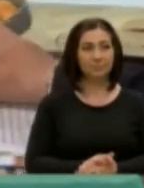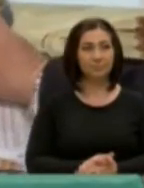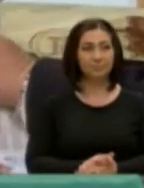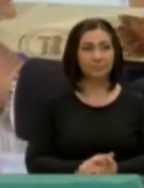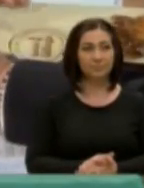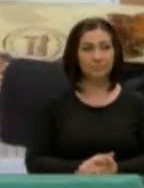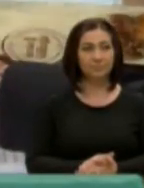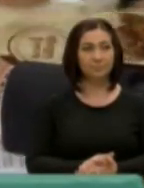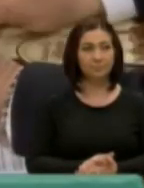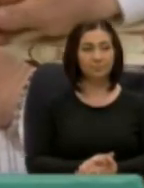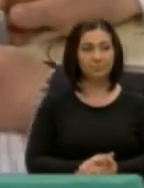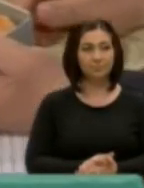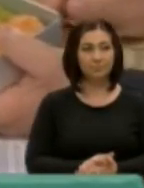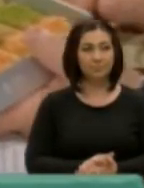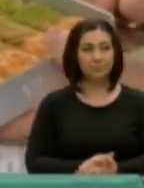Evet.